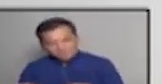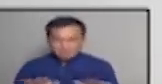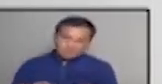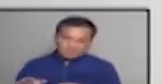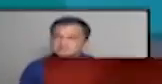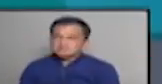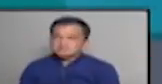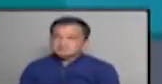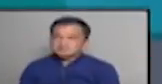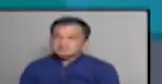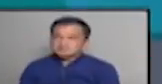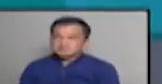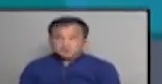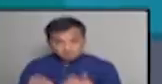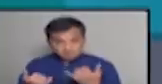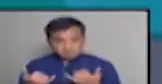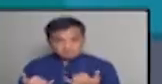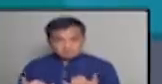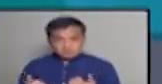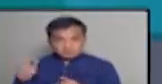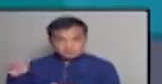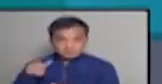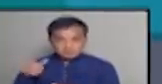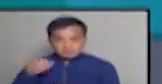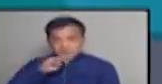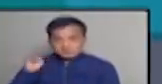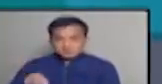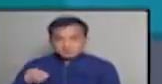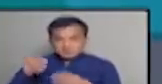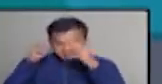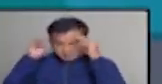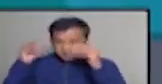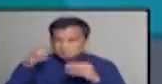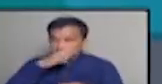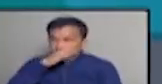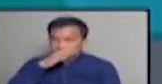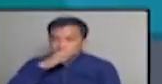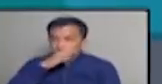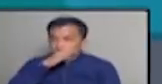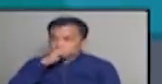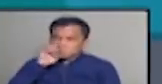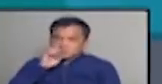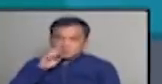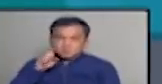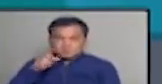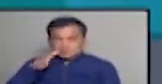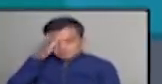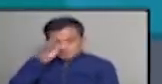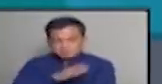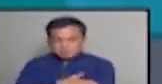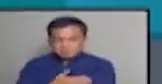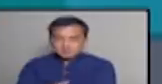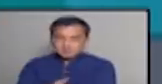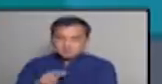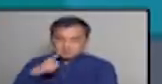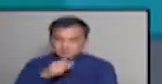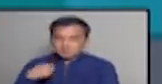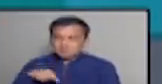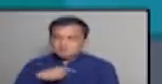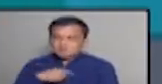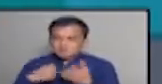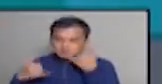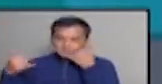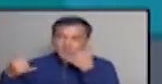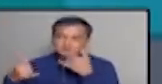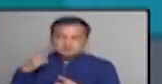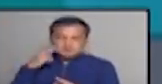sa kaso. Ngayon lang, pinatawag ni Manila Mayor Joseph Estrada ang mag-ama na nagsumbong sa atin. Nasa linyang telepono si Royces Nagit